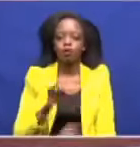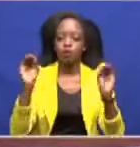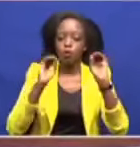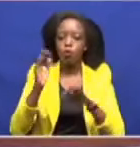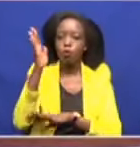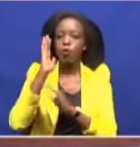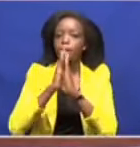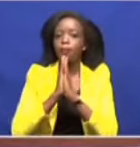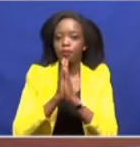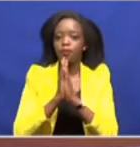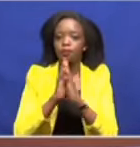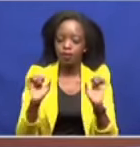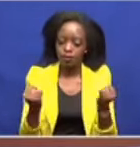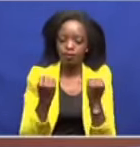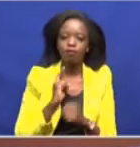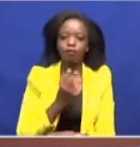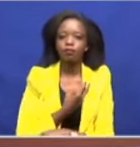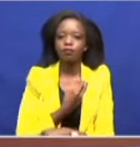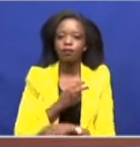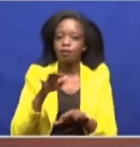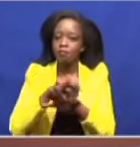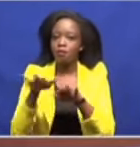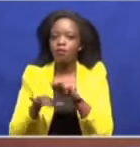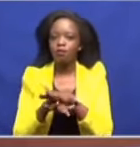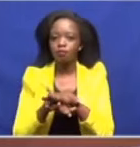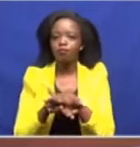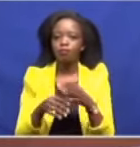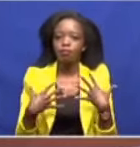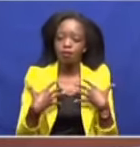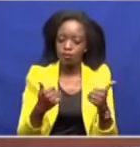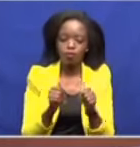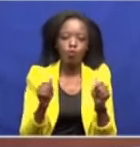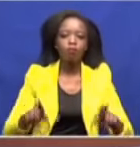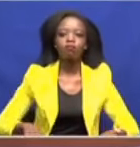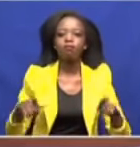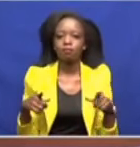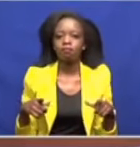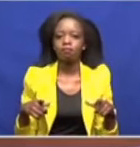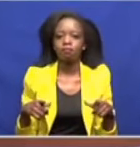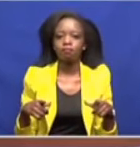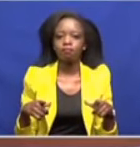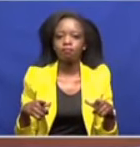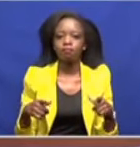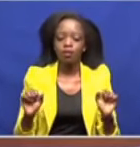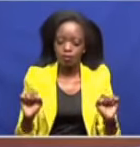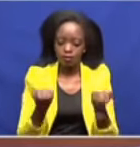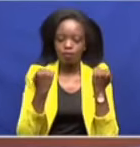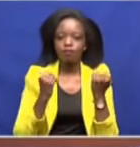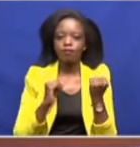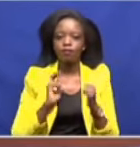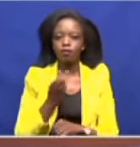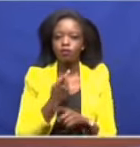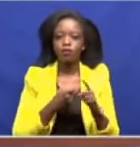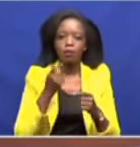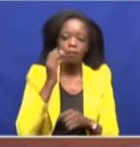Bwana, tunakuomba utuopoe katika maovu yote, utujalie kwa wema amani maishani mwetu, utuepushe daima na dhambi kwa